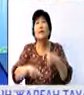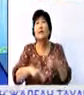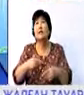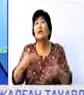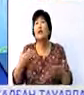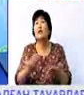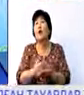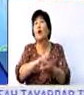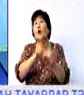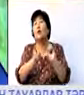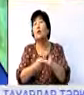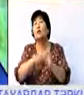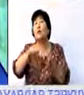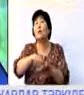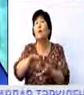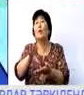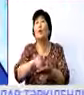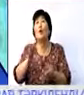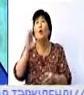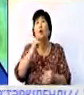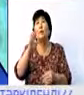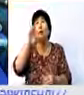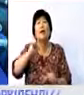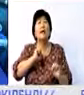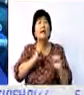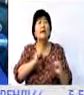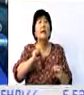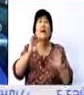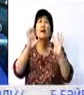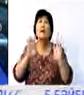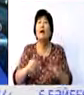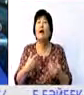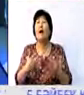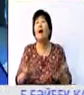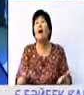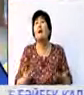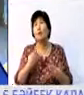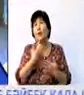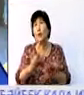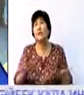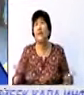жаңа өзгерістерге бой түзеп үлгердік. Бұл ел тірегі ата заң беделінің анық көрінісі.